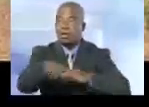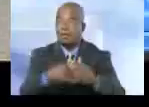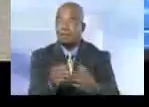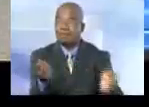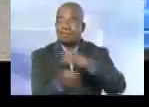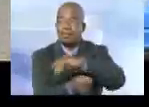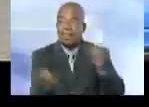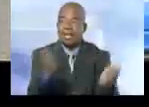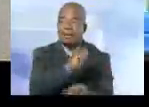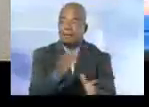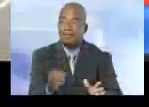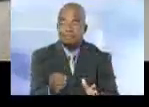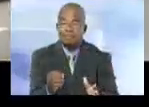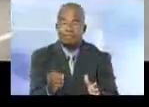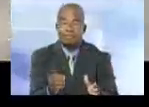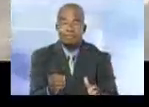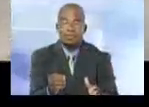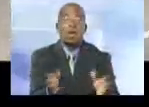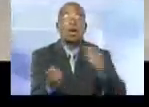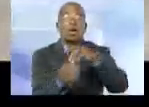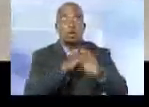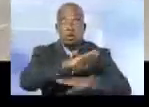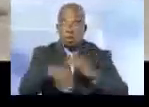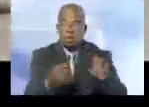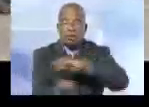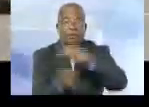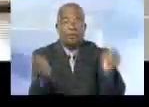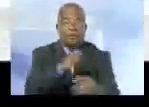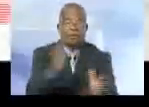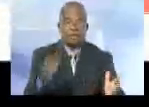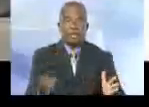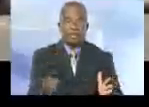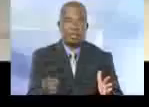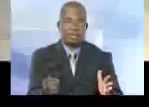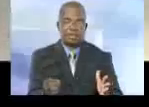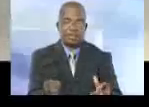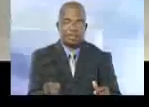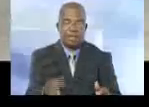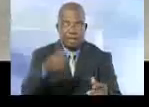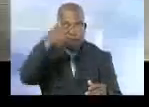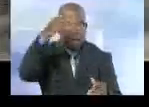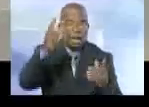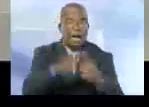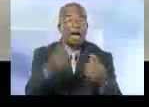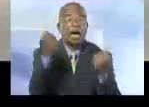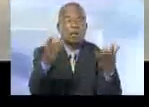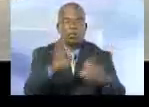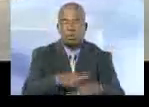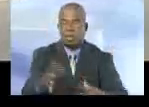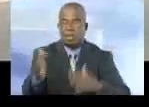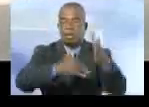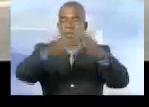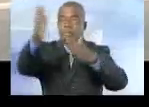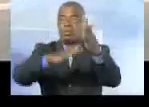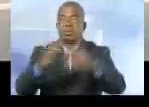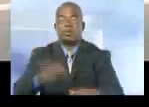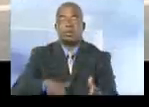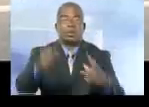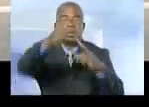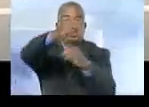A l'inverse, les usagers en provenance de la Riviera 3 et Riviera Golf, obligation leur est faite de tourner à droite au carrefour de la